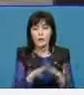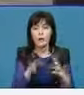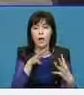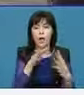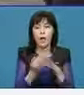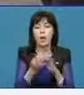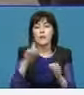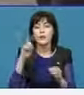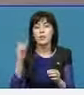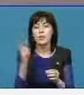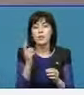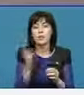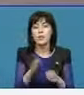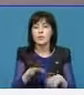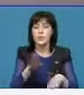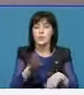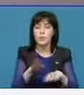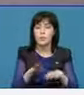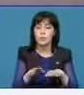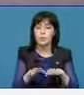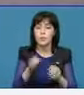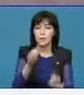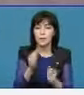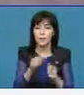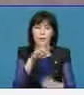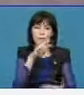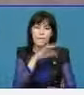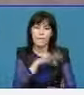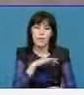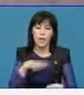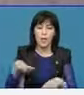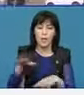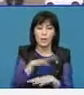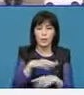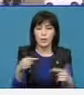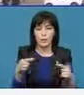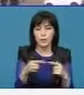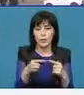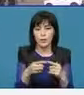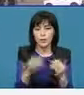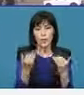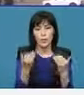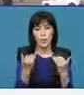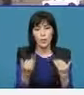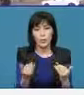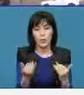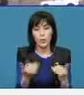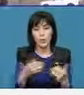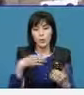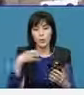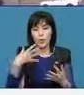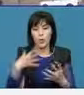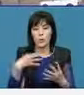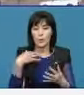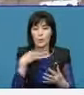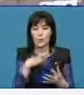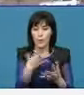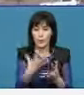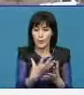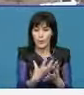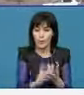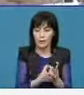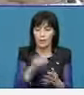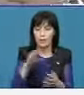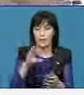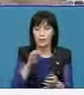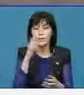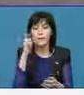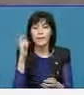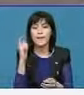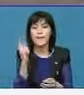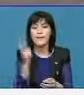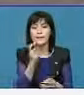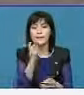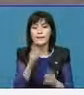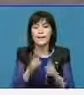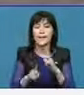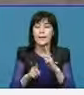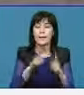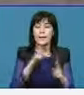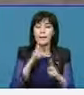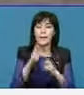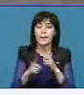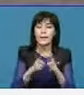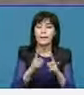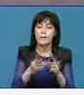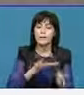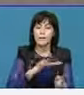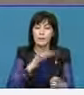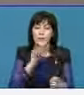шаруашылығында озық технологияларды пайдалану барлық жағдайда да тиімді. Осылайша мол өнім алуды мақсат тұтқан Отырар ауданының шаруалары семинар кеңесте